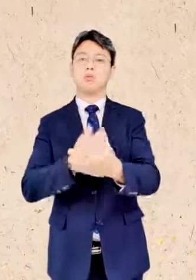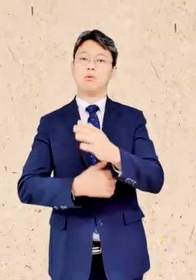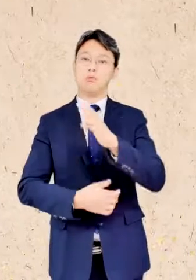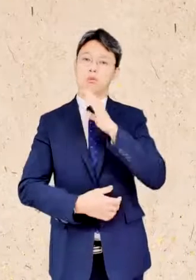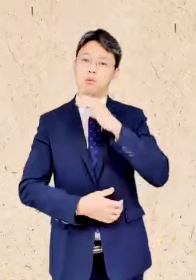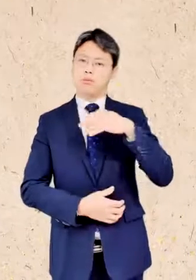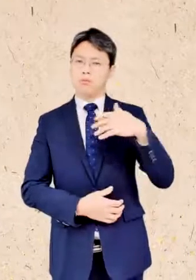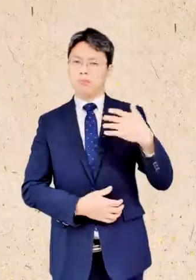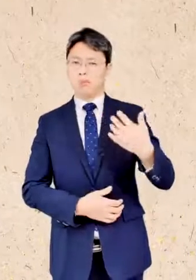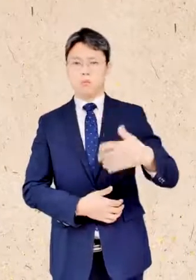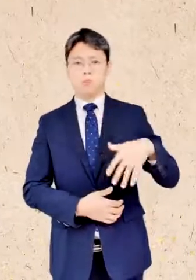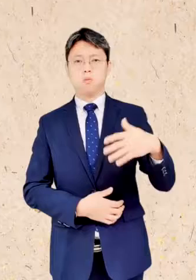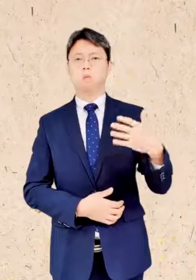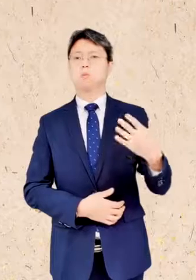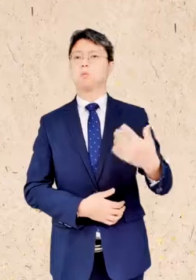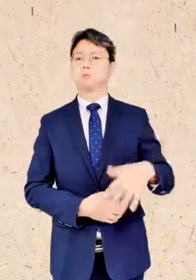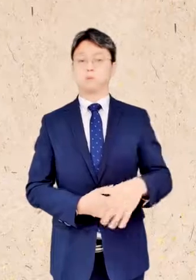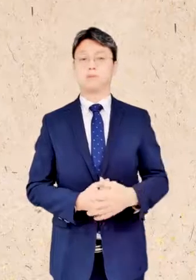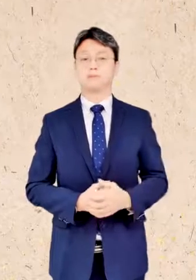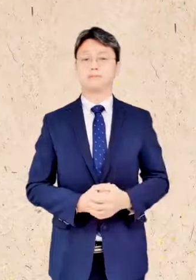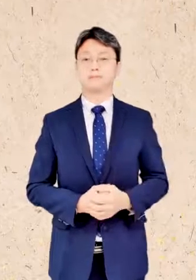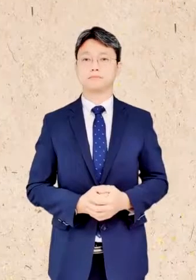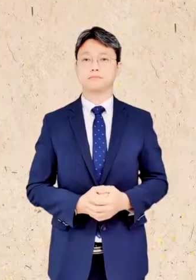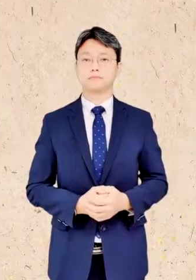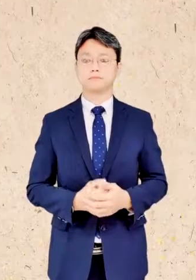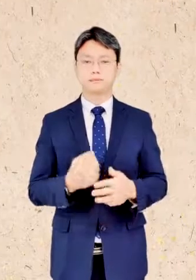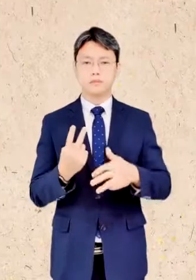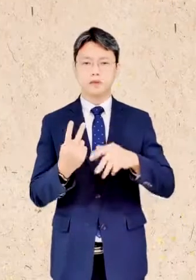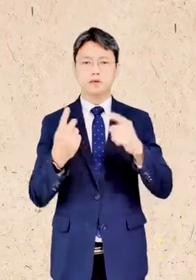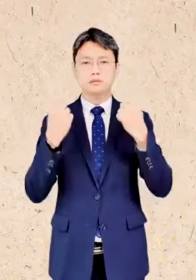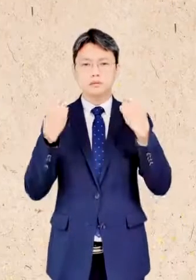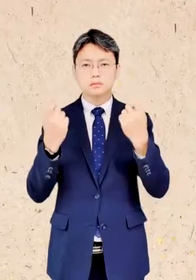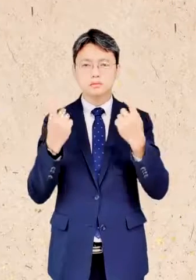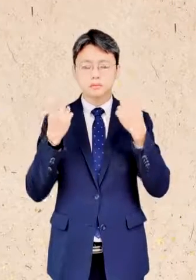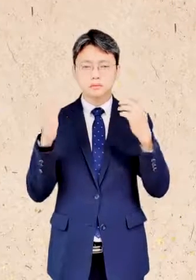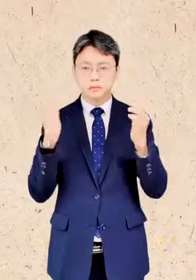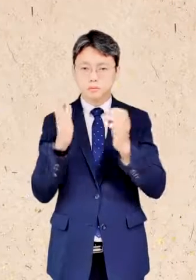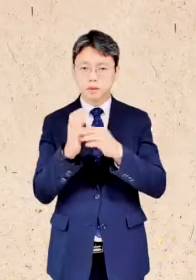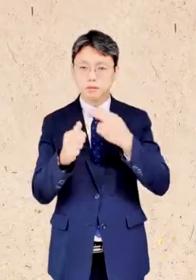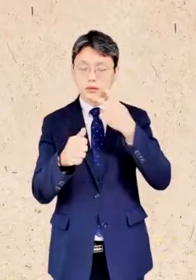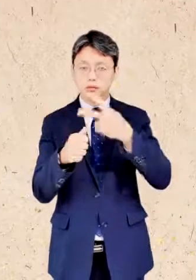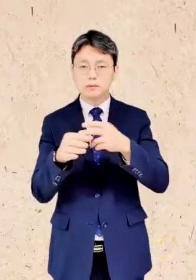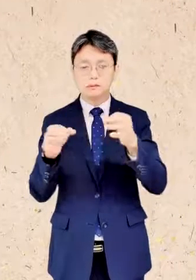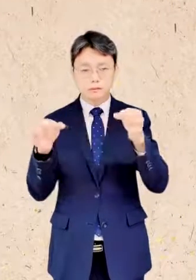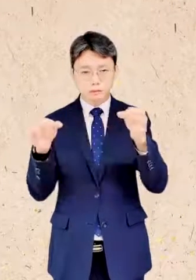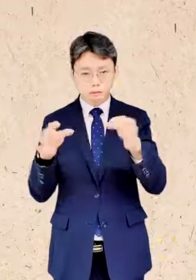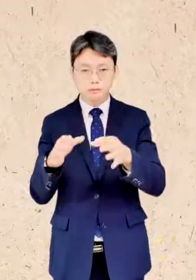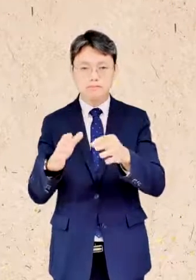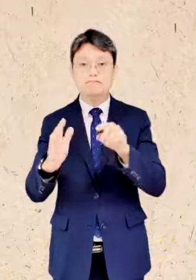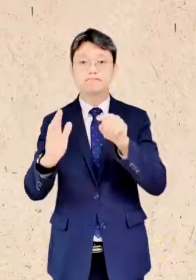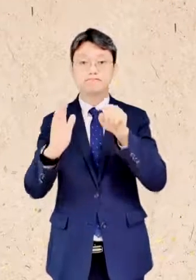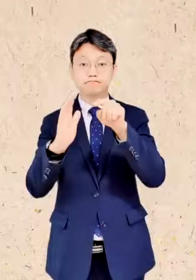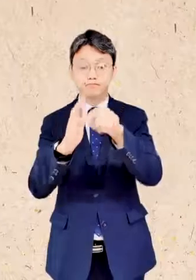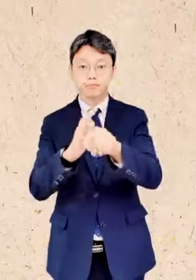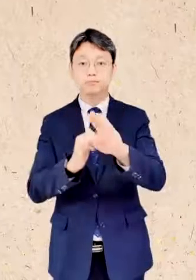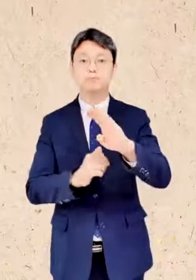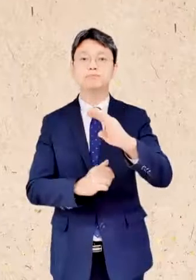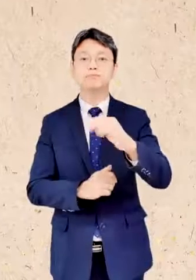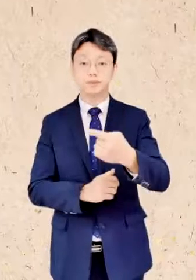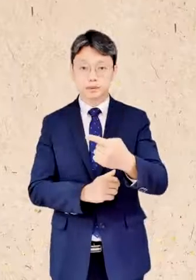것은 대단한 사건이 아닐 수 없습니다. 2차 전도여행 마지막에 바울은 잠깐 에베소에